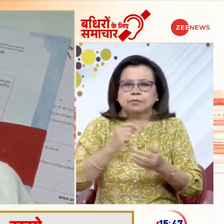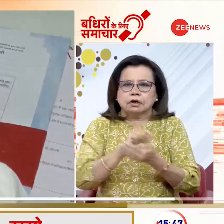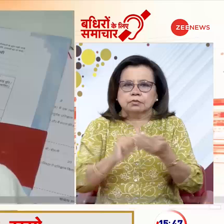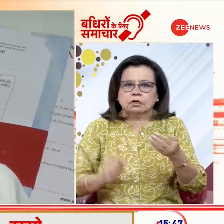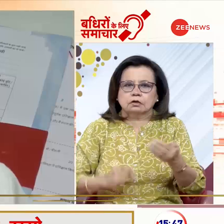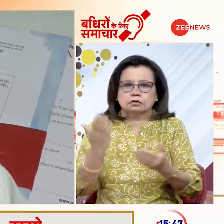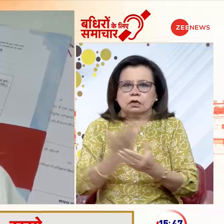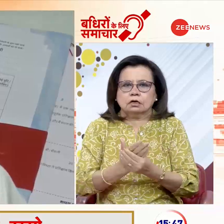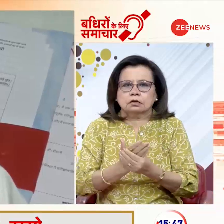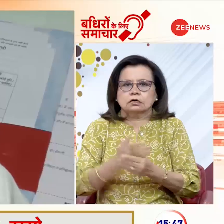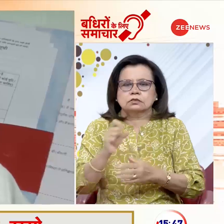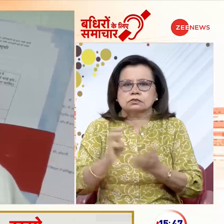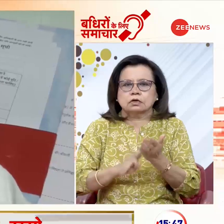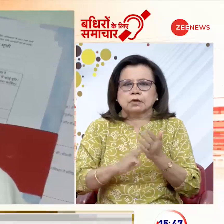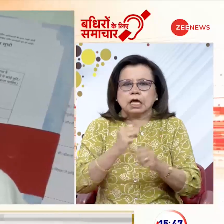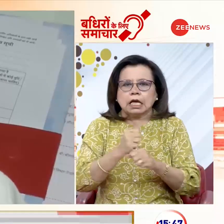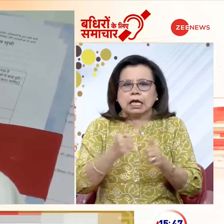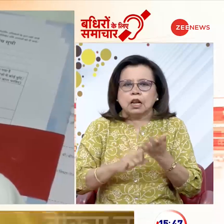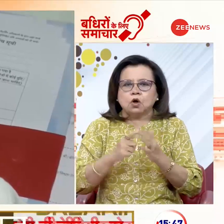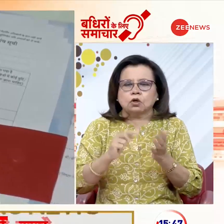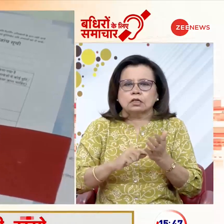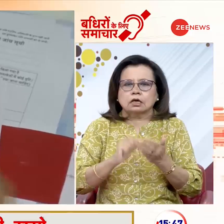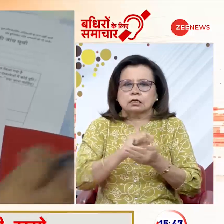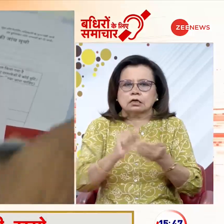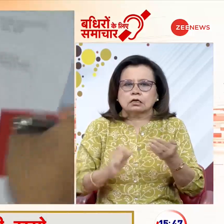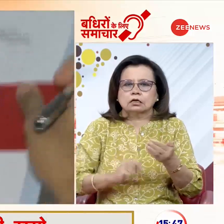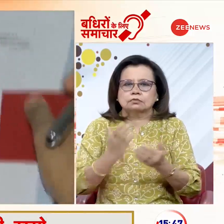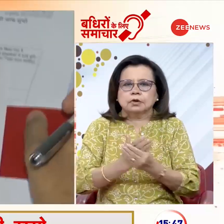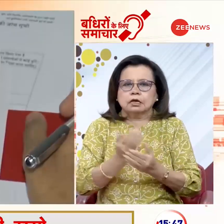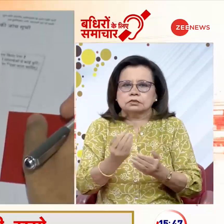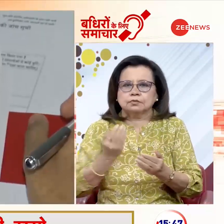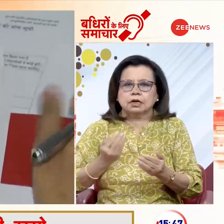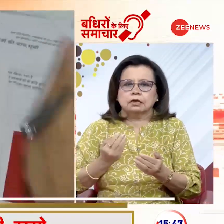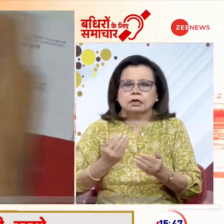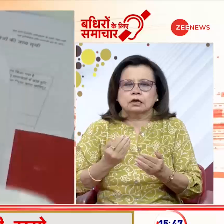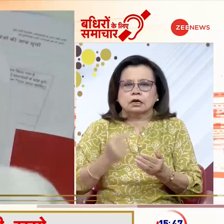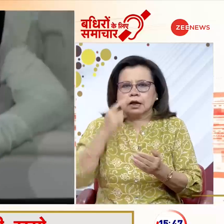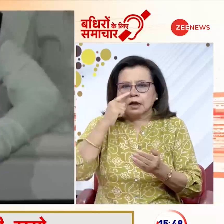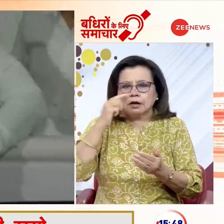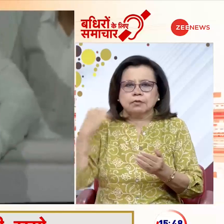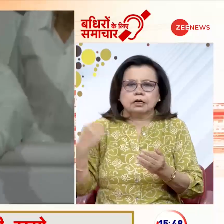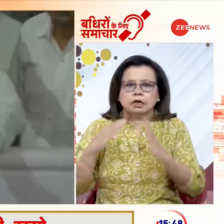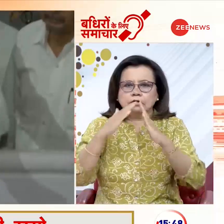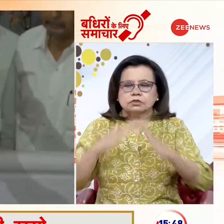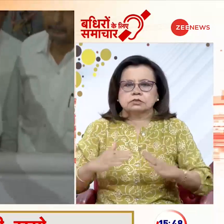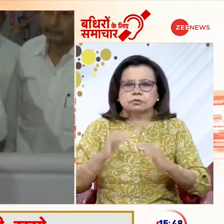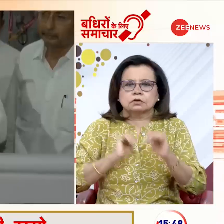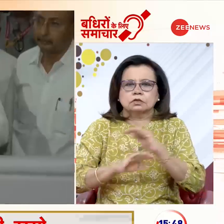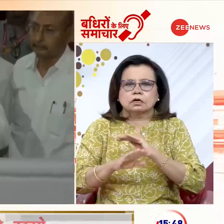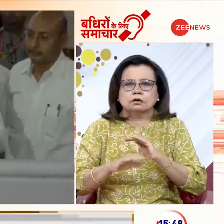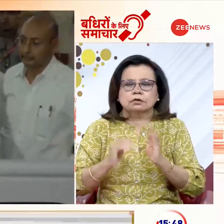कर दिया है। सीएम गहलोत ने नामांकन दाखिल करने से पहले बहन के आवास पर